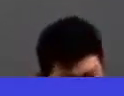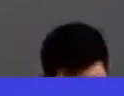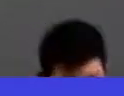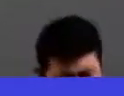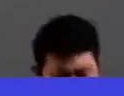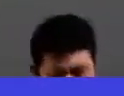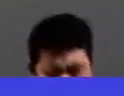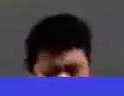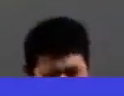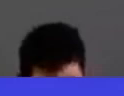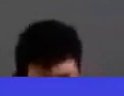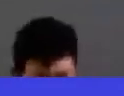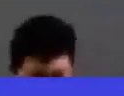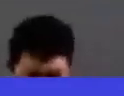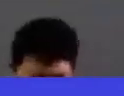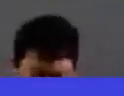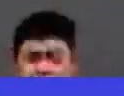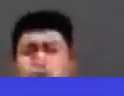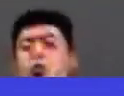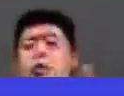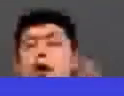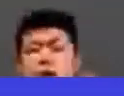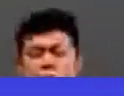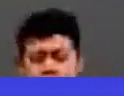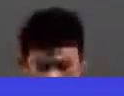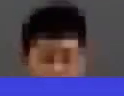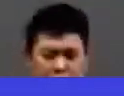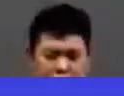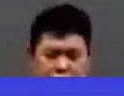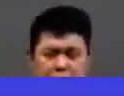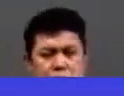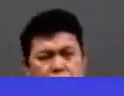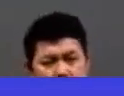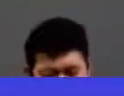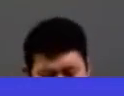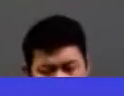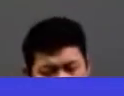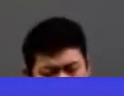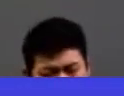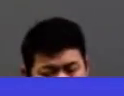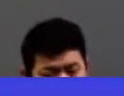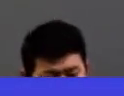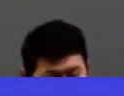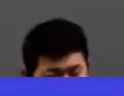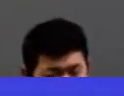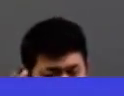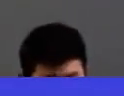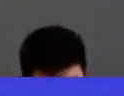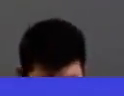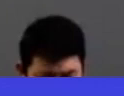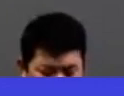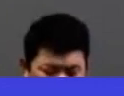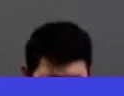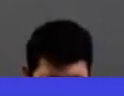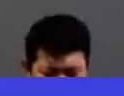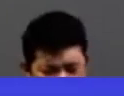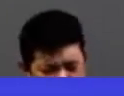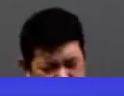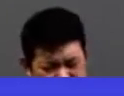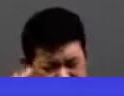ารบางครั้งธนาคารก็บอกว่าก็ไม่รู้เนื้อรู้ตัวเหมือนกันไปได้ยังไงเหมือนกัน แต่ผมก็ไม่กลัวเหมือนกันเพราะว่าในบัญชีผมก็ไม่ค่อยจะมี